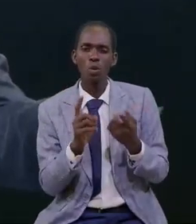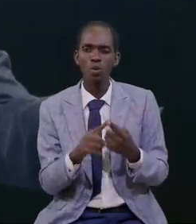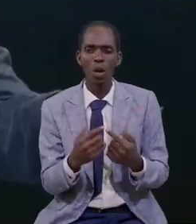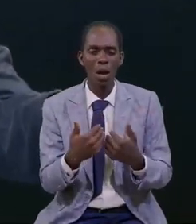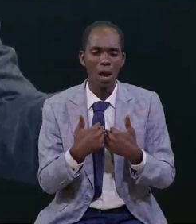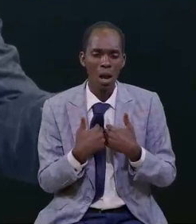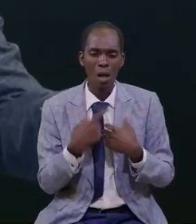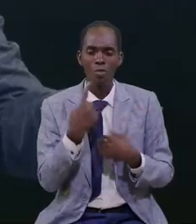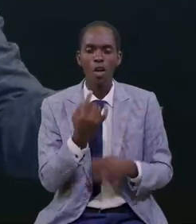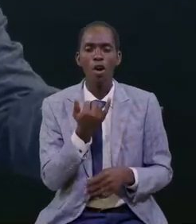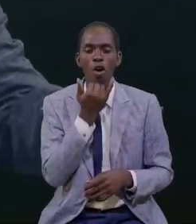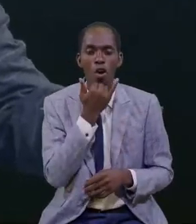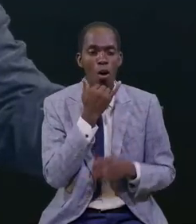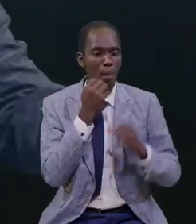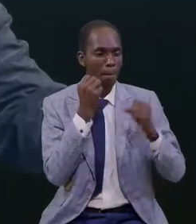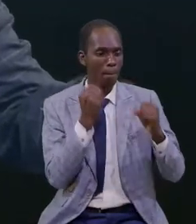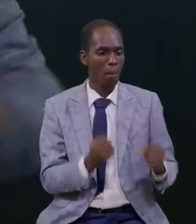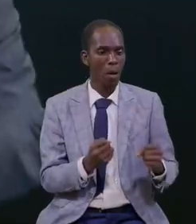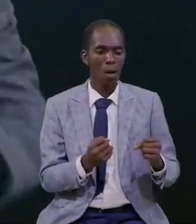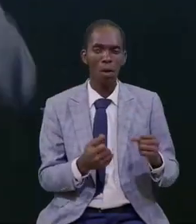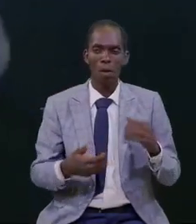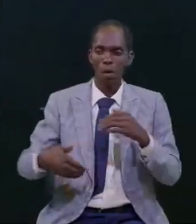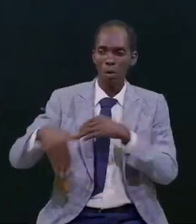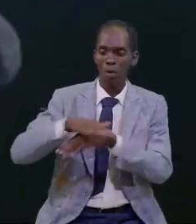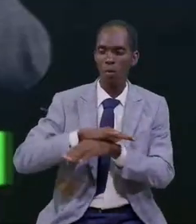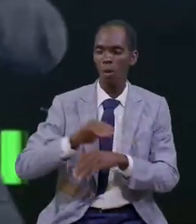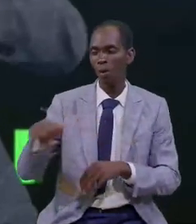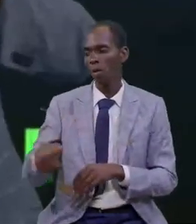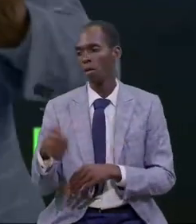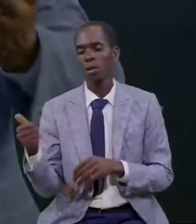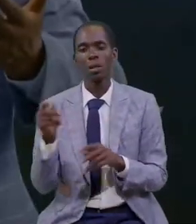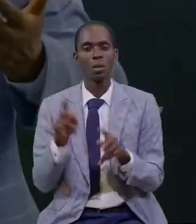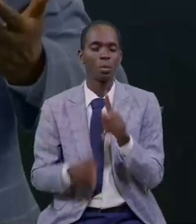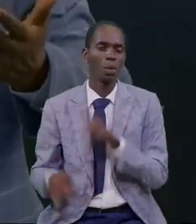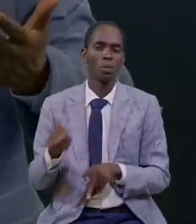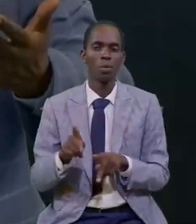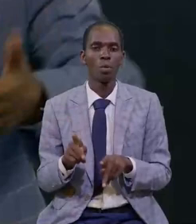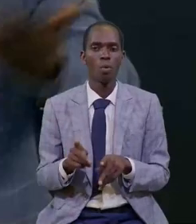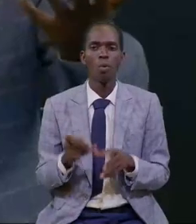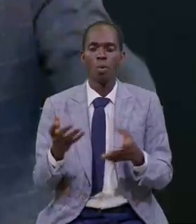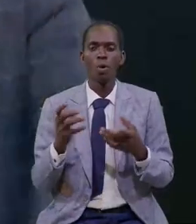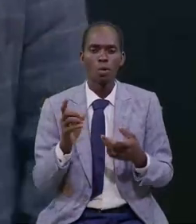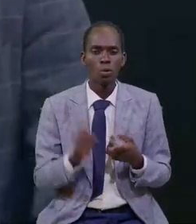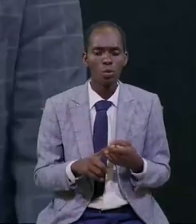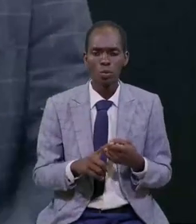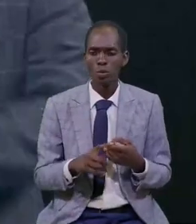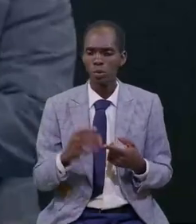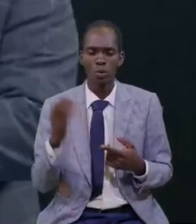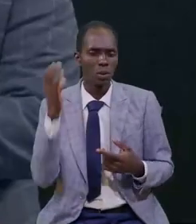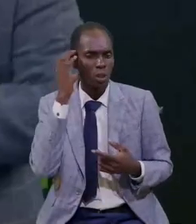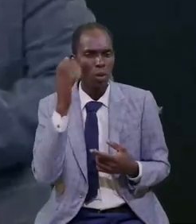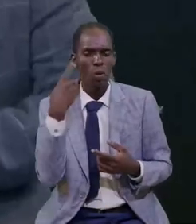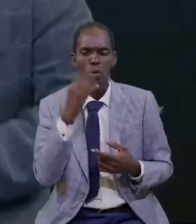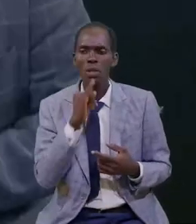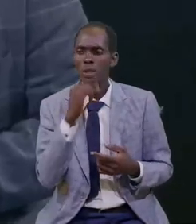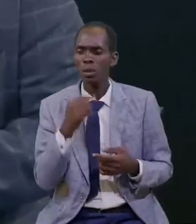mauvaise puissance sur d'autres personnes il voulait être le plus grand